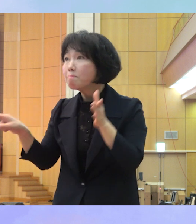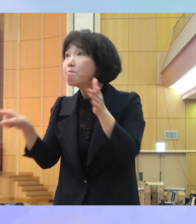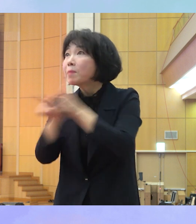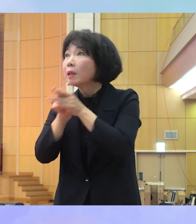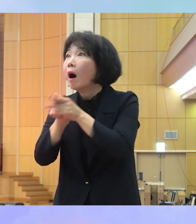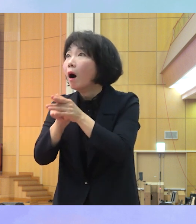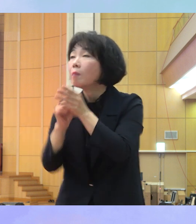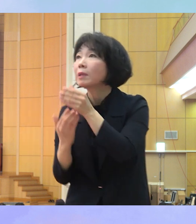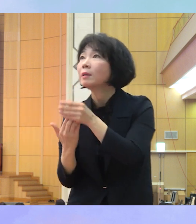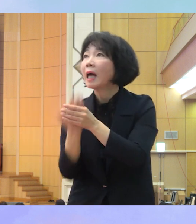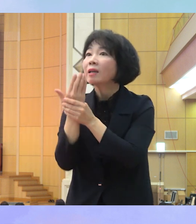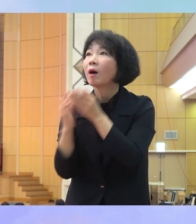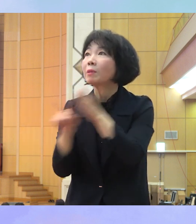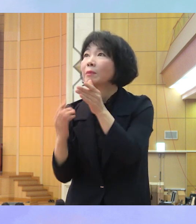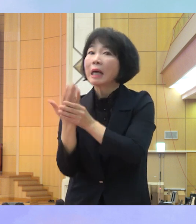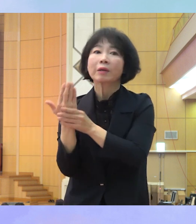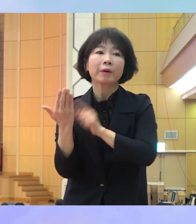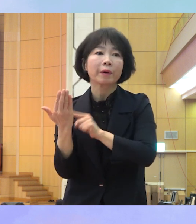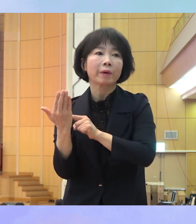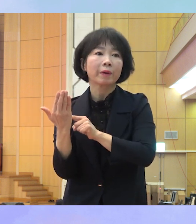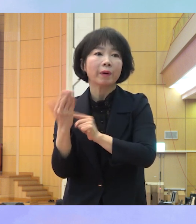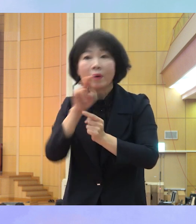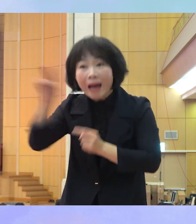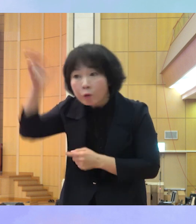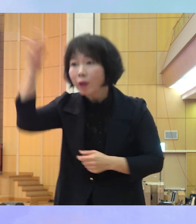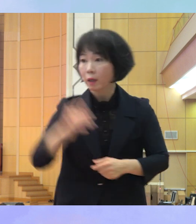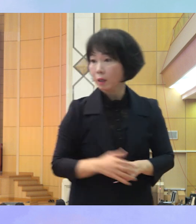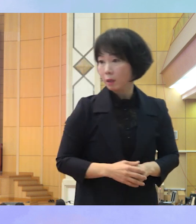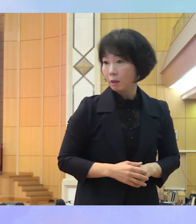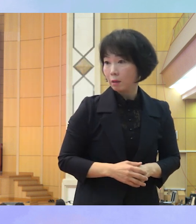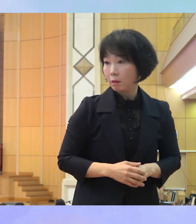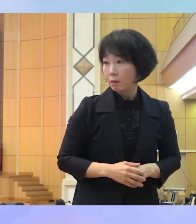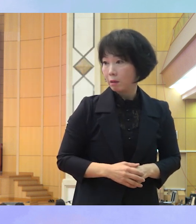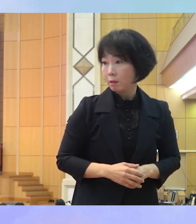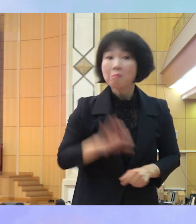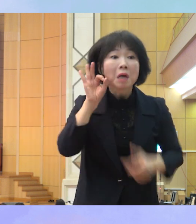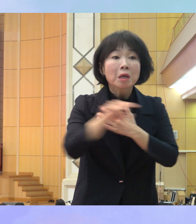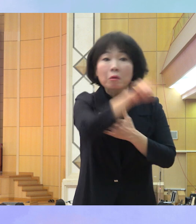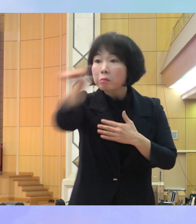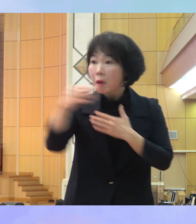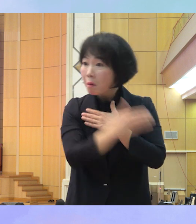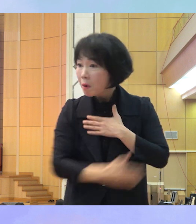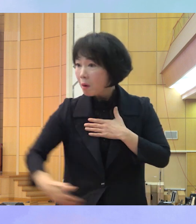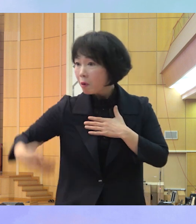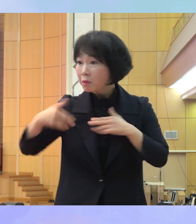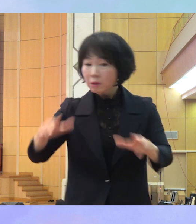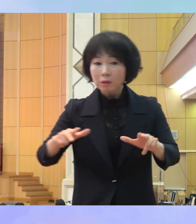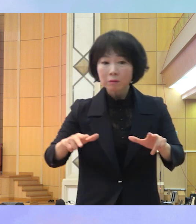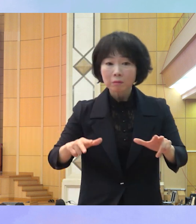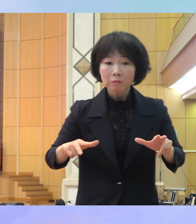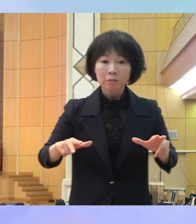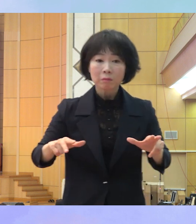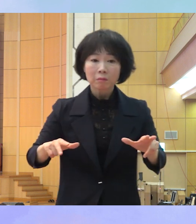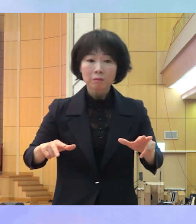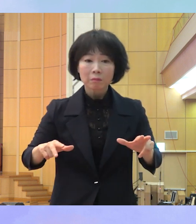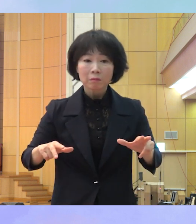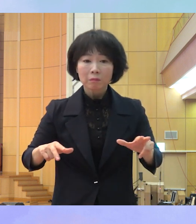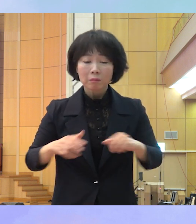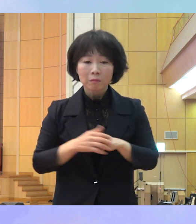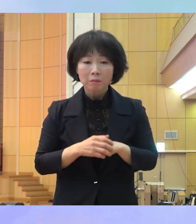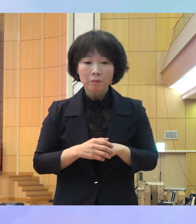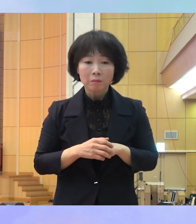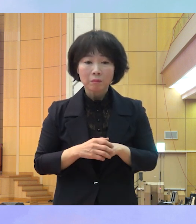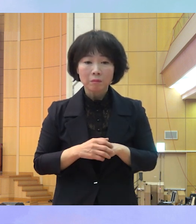그렇게 돼야 되는데, 밥은 먹었는데 지금 오늘 성찬 같은 게